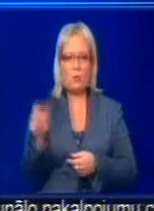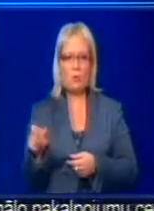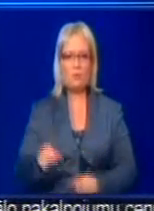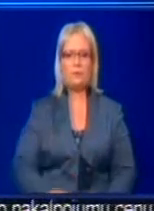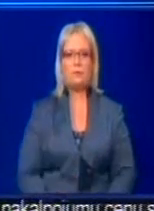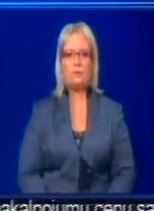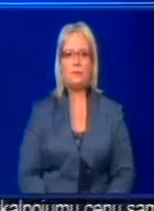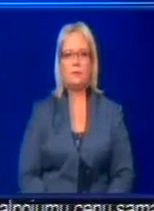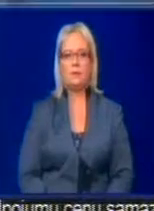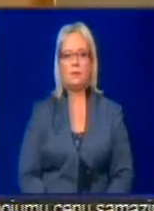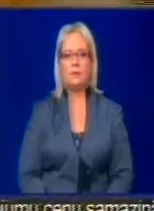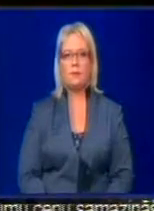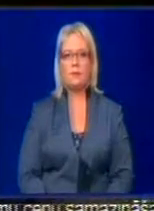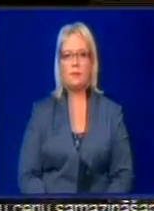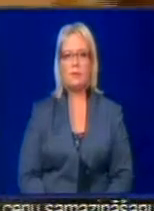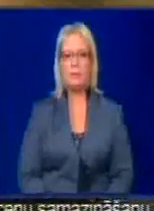Stabiņu.